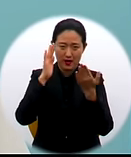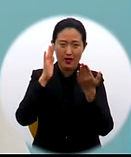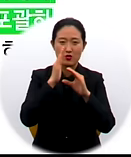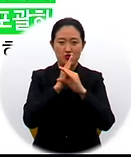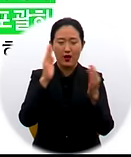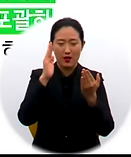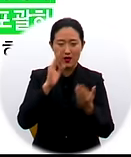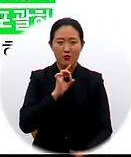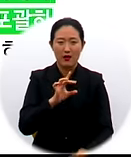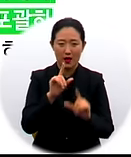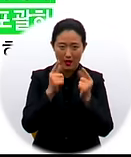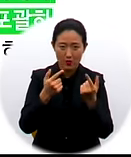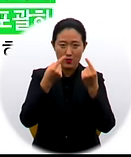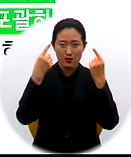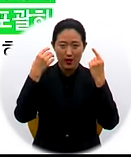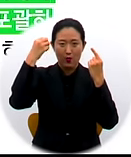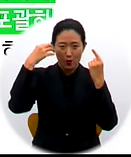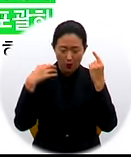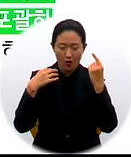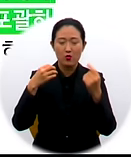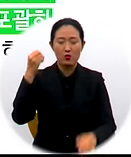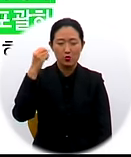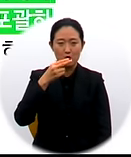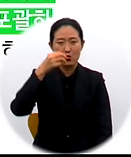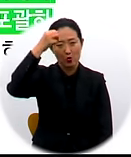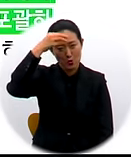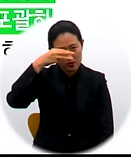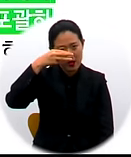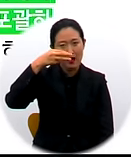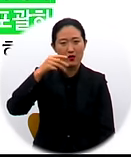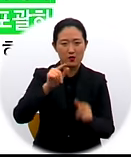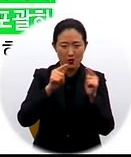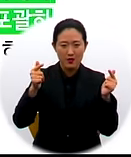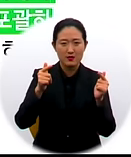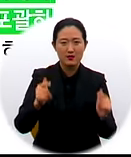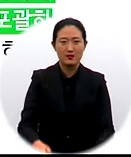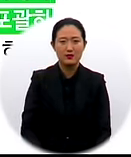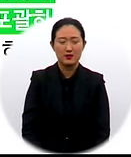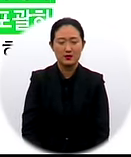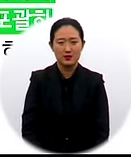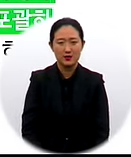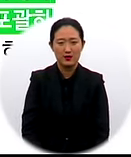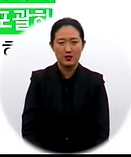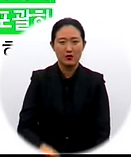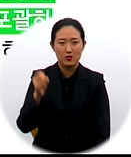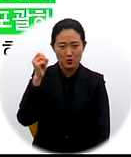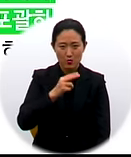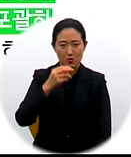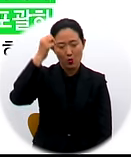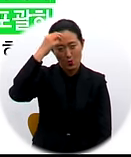아니라 대학 원서 접수를 앞둔 고등학교 3학년 학생 본인 그리고 또 수험생을